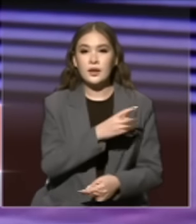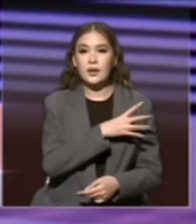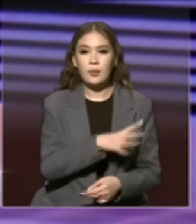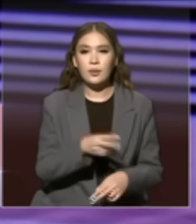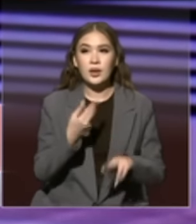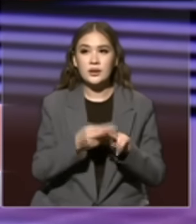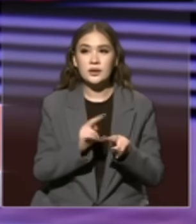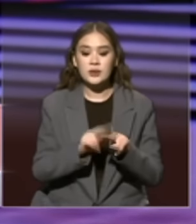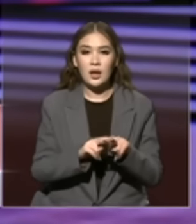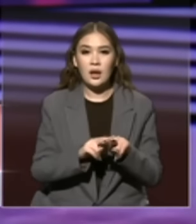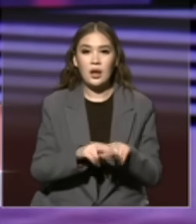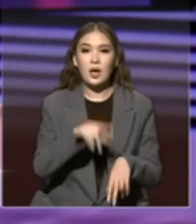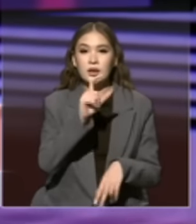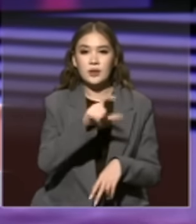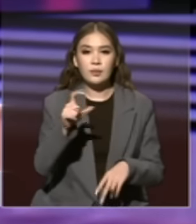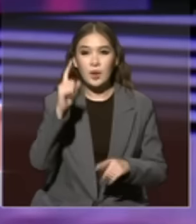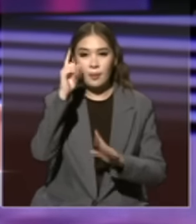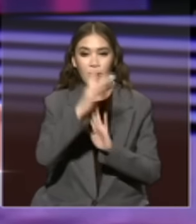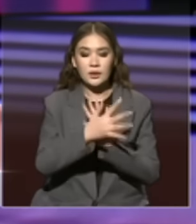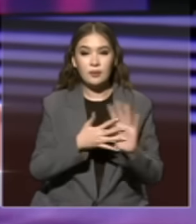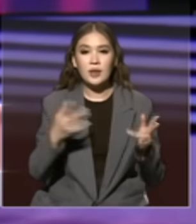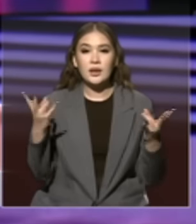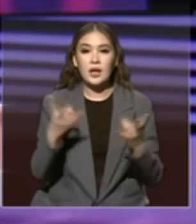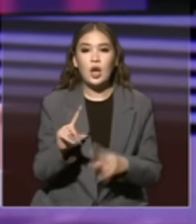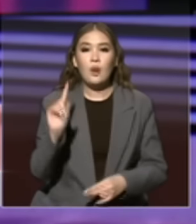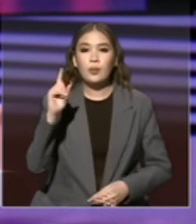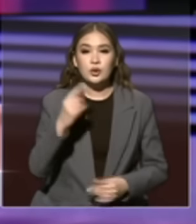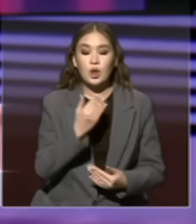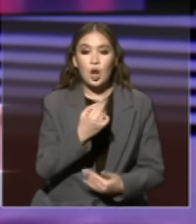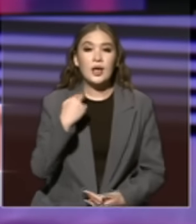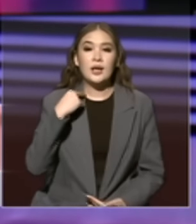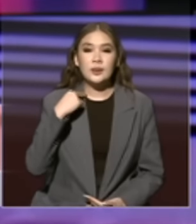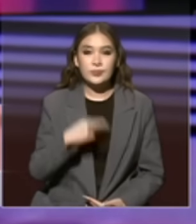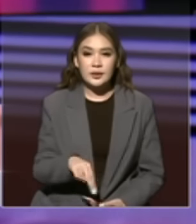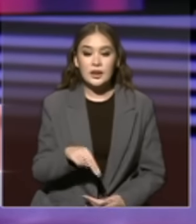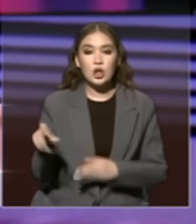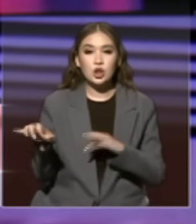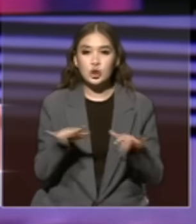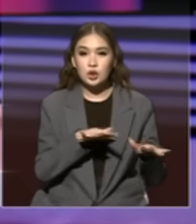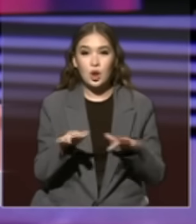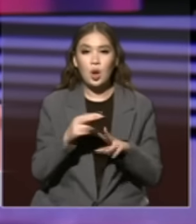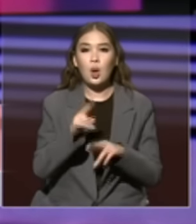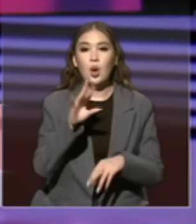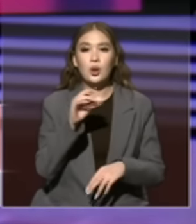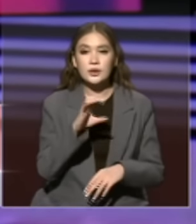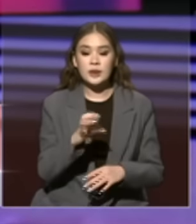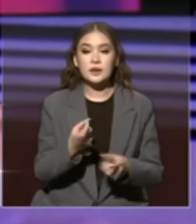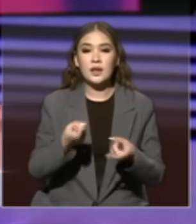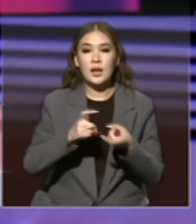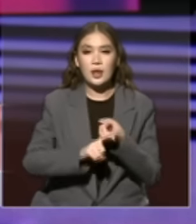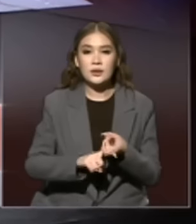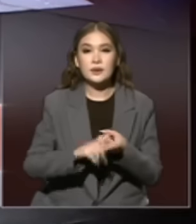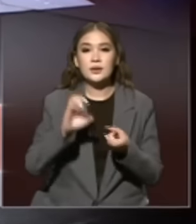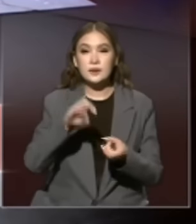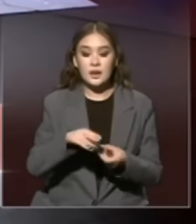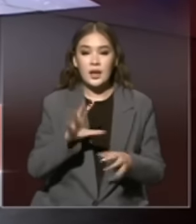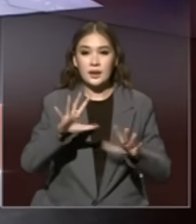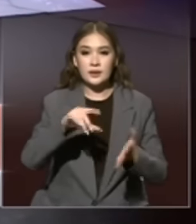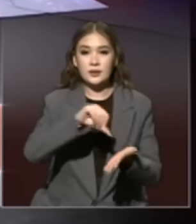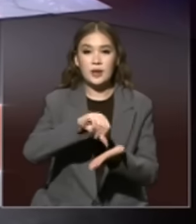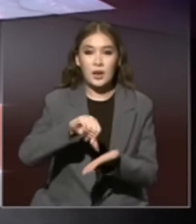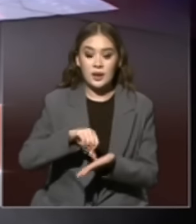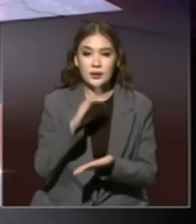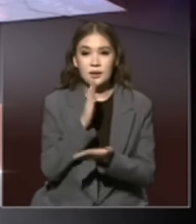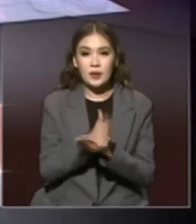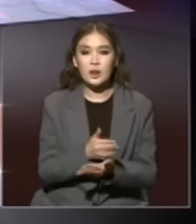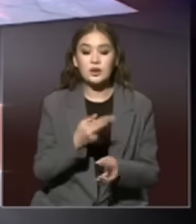Осыны біздің азаматтарымыз дұрыс түсіну керек. Өйткені ол қылмыстық іс жүргізу кодексінің баптарына сәйкес алқабилер қатысатын болса,